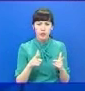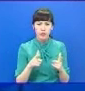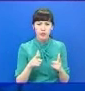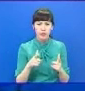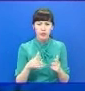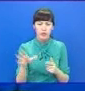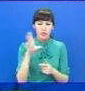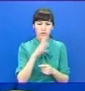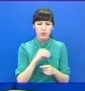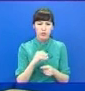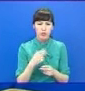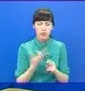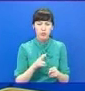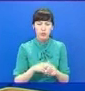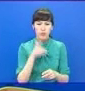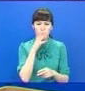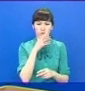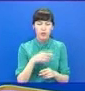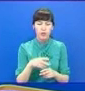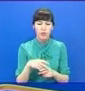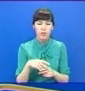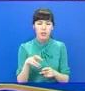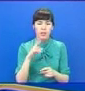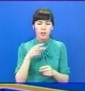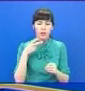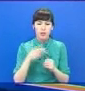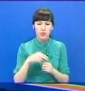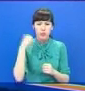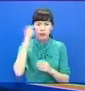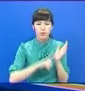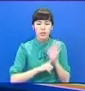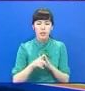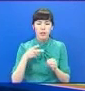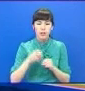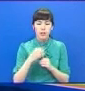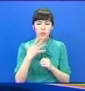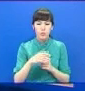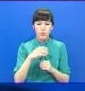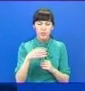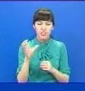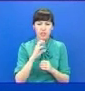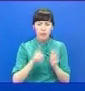соқтық. Жалпы соғу мерзімі 2015-де басталған. 2015-дің 2015-де басталған.